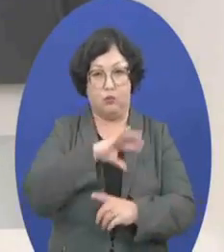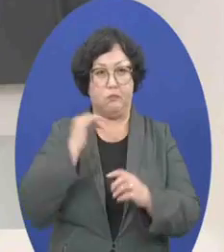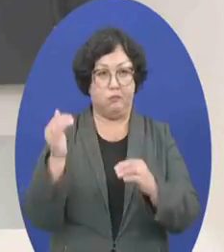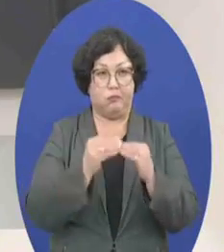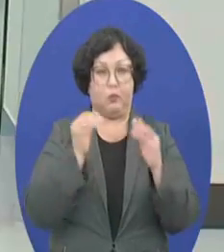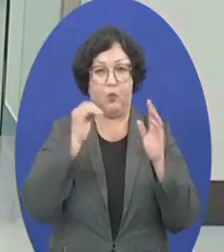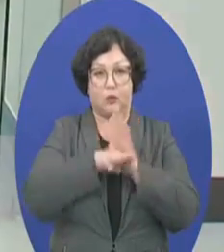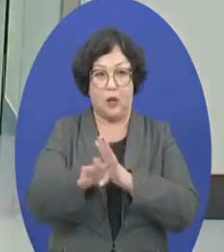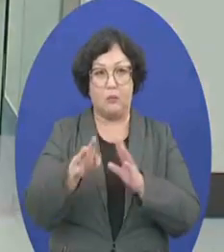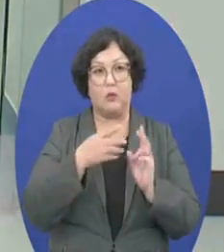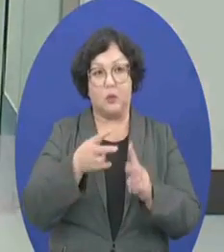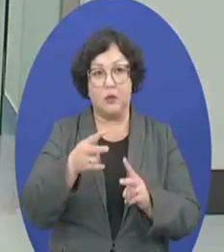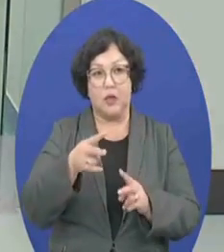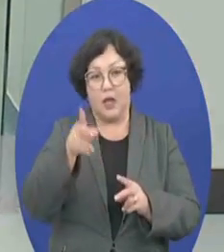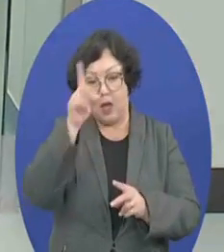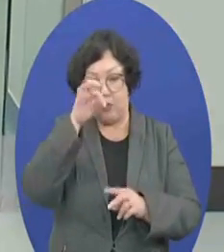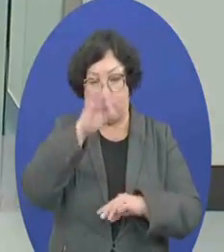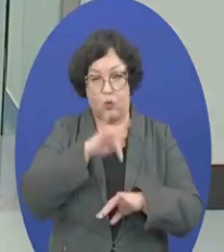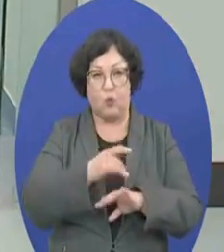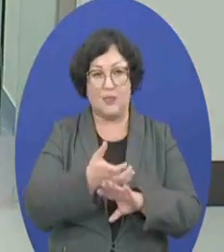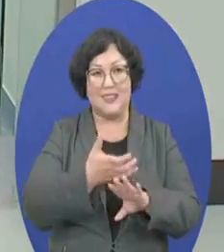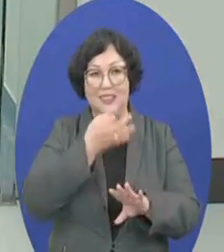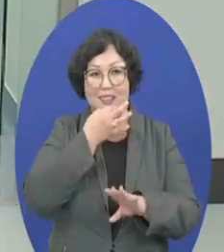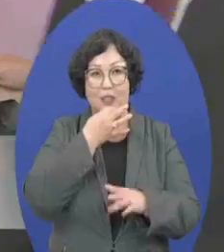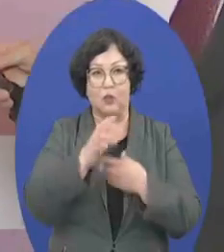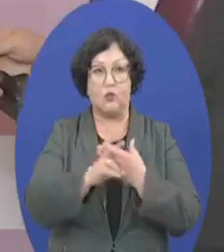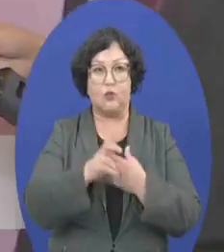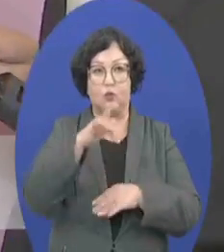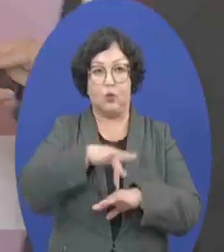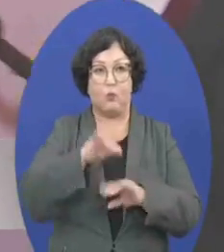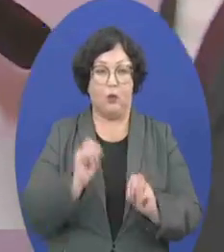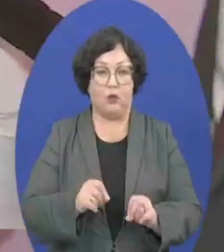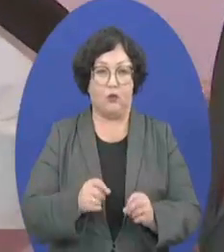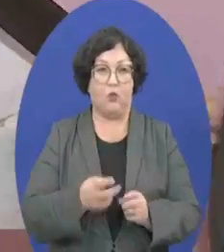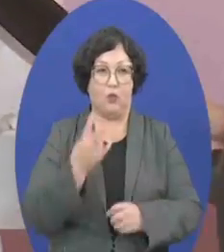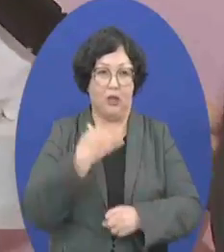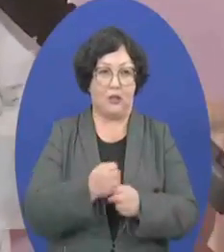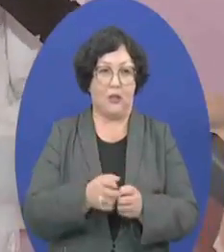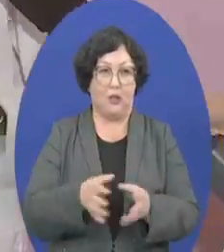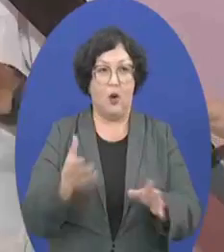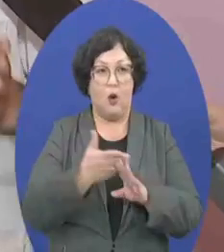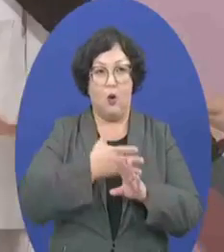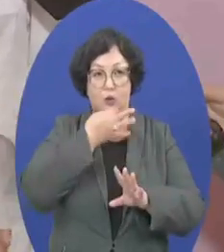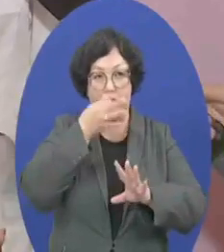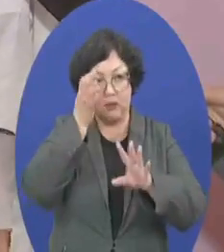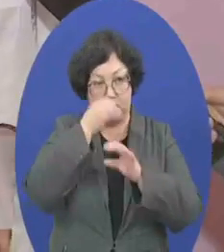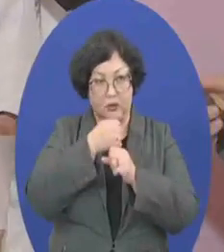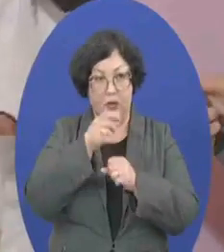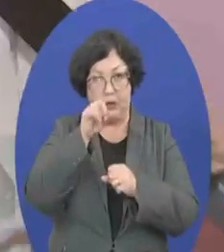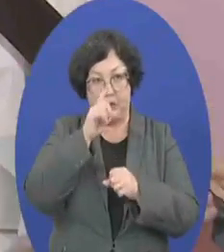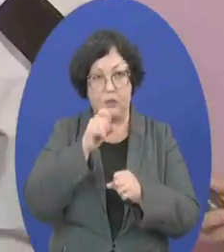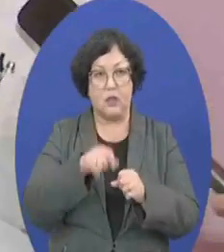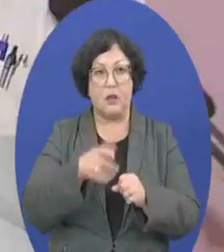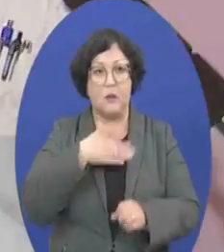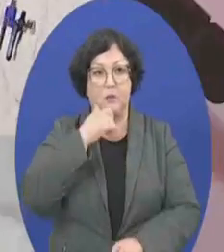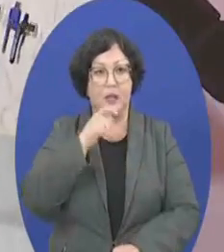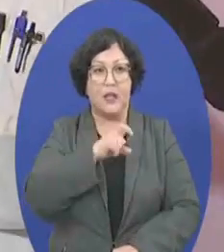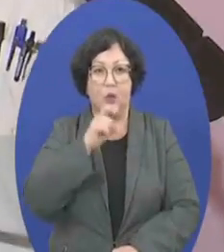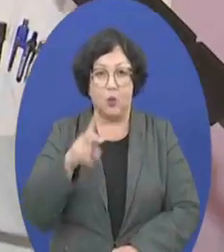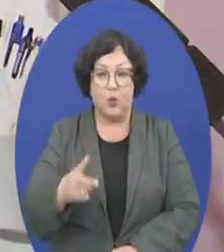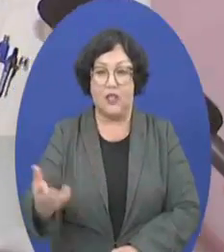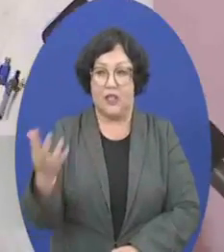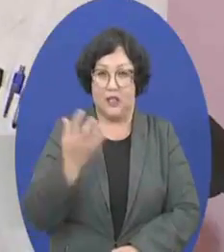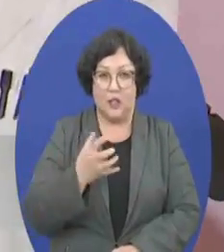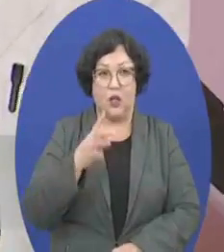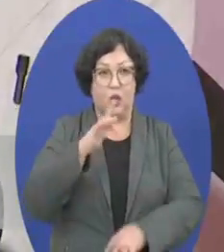ижил тэгш үйлчлэх эрүүл мэндийн урьдчилан сэргийлэх төв болон өргөжиж байна. Урьдчилан сэргийлэх үйлчлэгийн зорилгоор ирүүл ирж байгаа хүмүүс маань зөвхөн